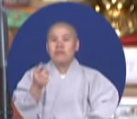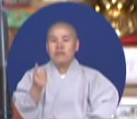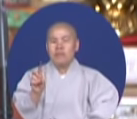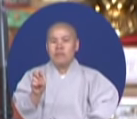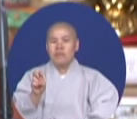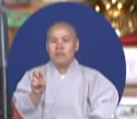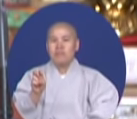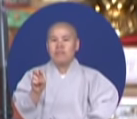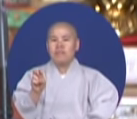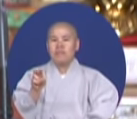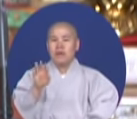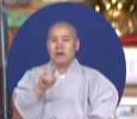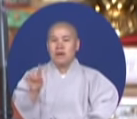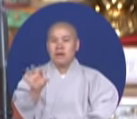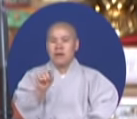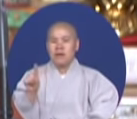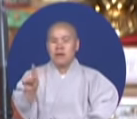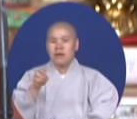사야홈